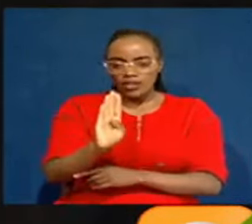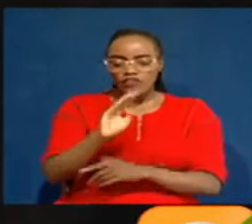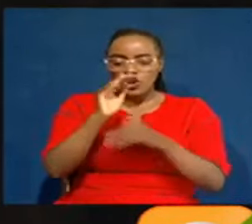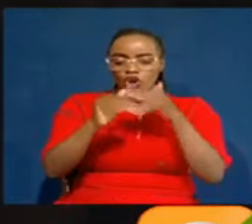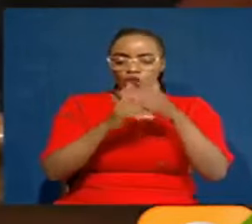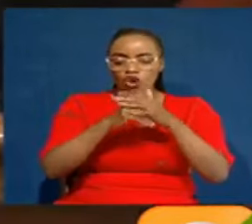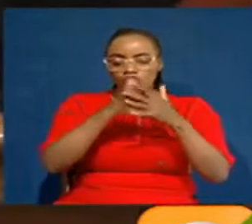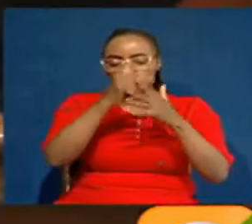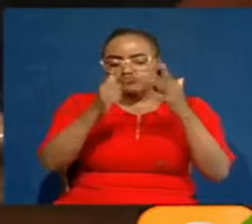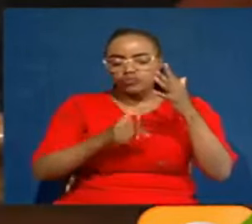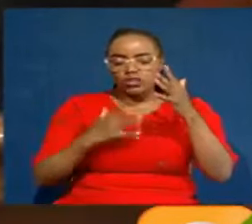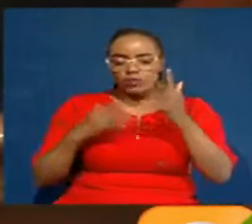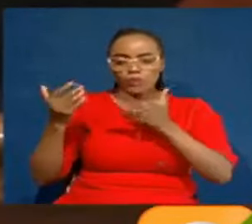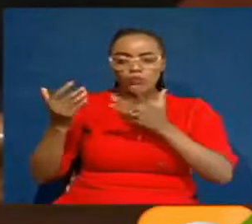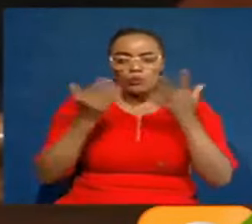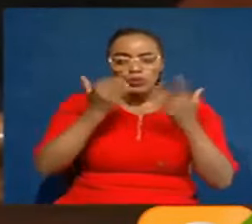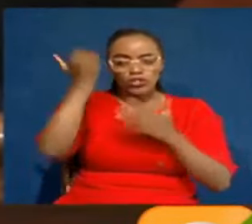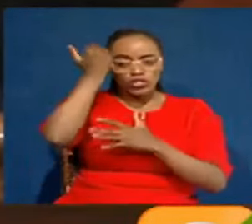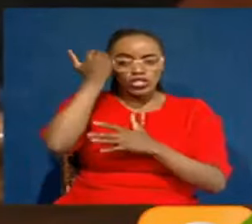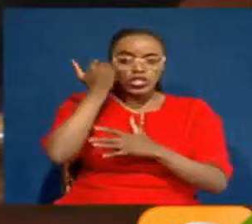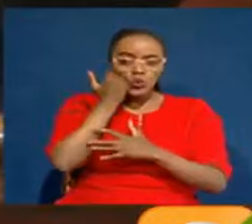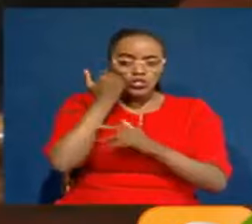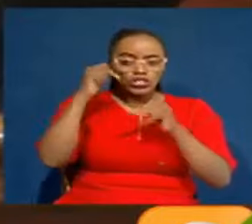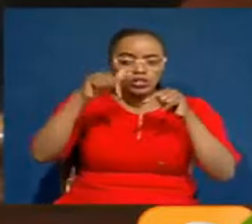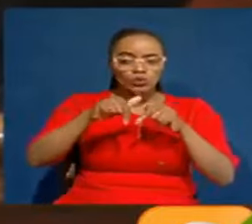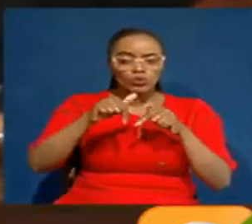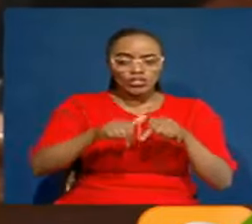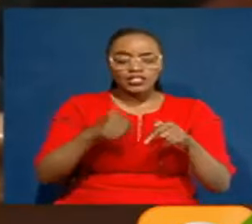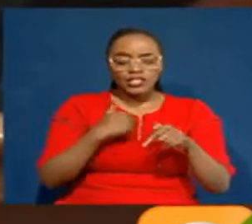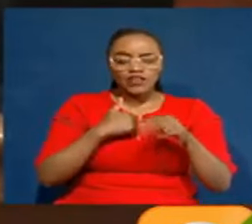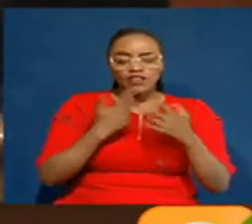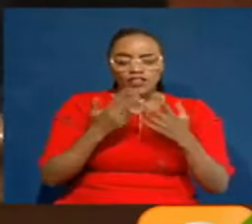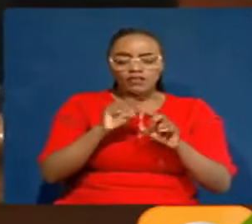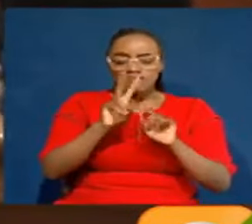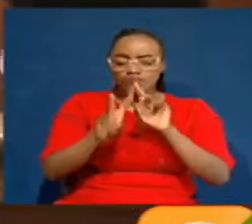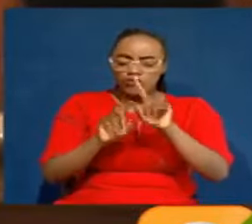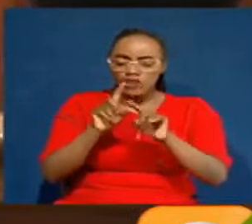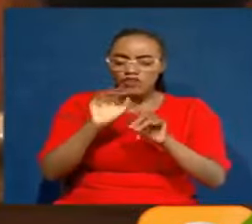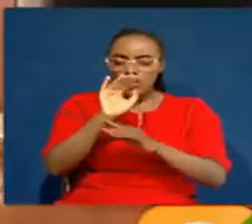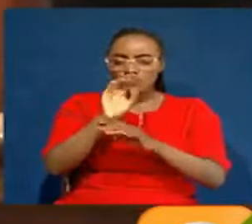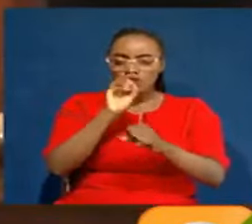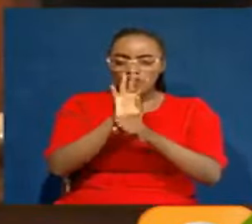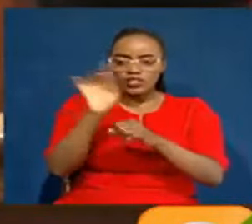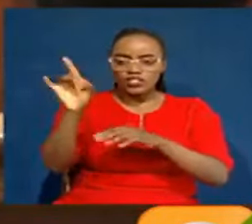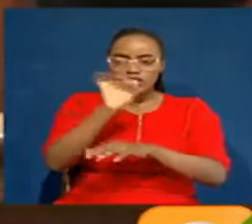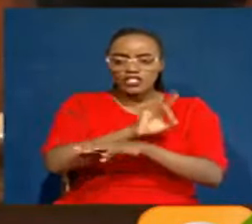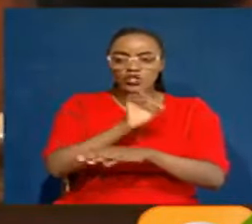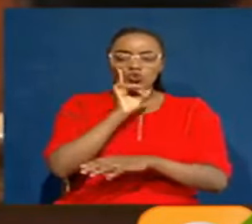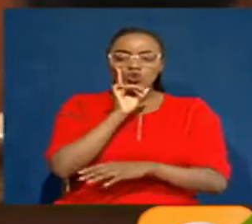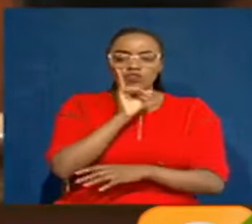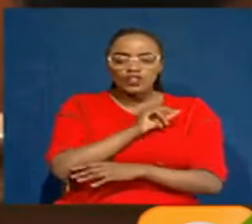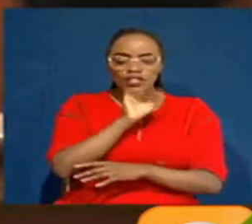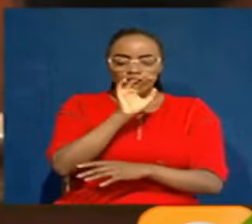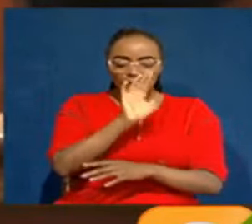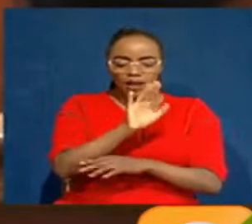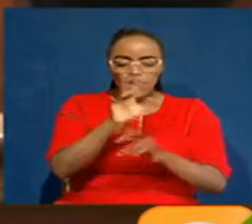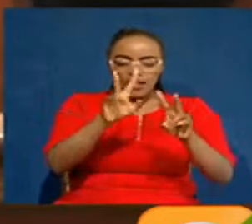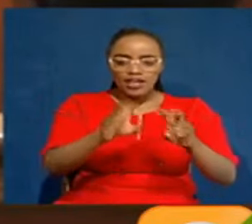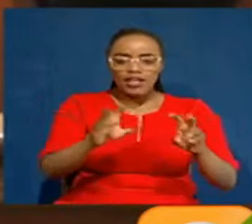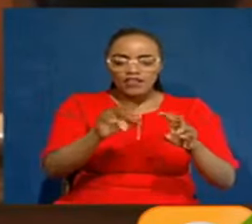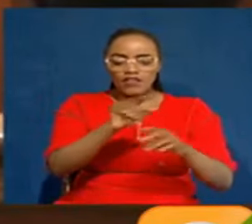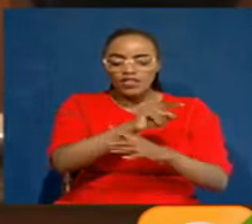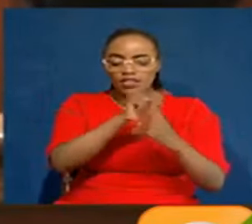Wote hawa walifikishwa mahakamani leo ambapo wachunguzi waliomba siku 14 kukamilisha uchunguzi. Maafisa